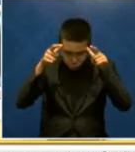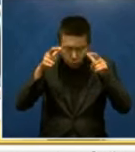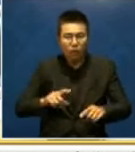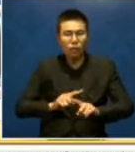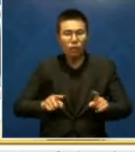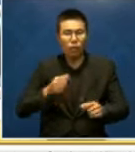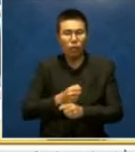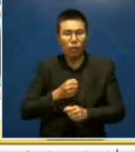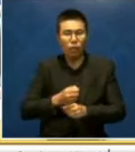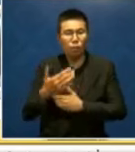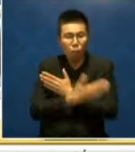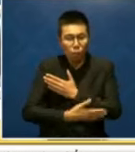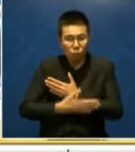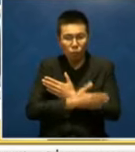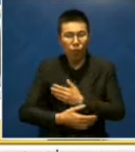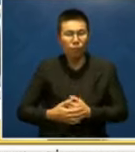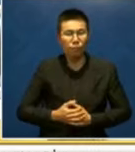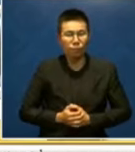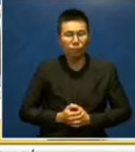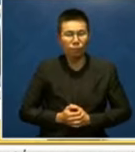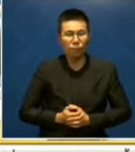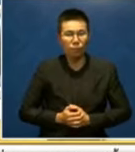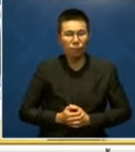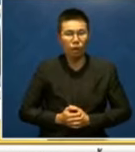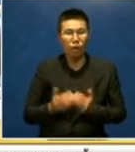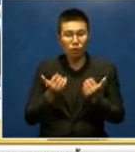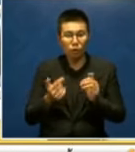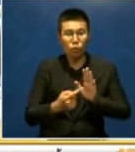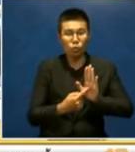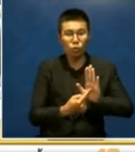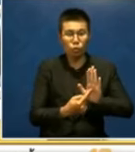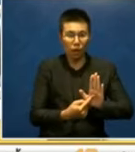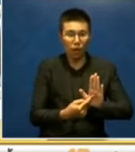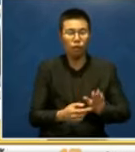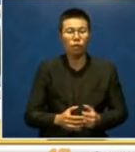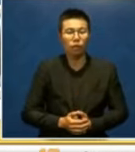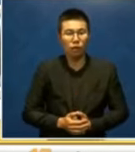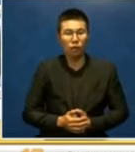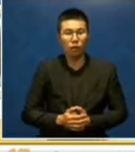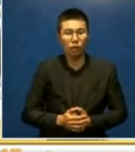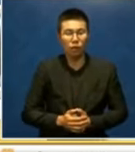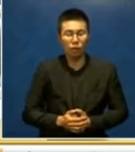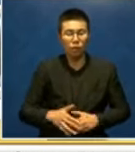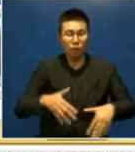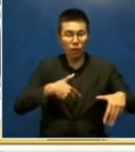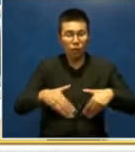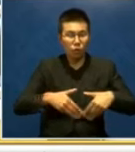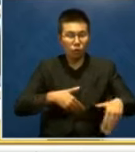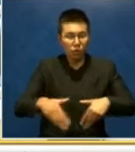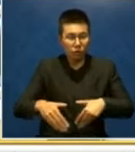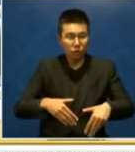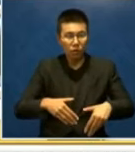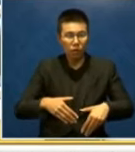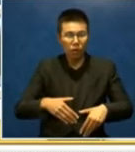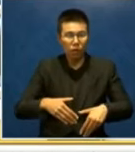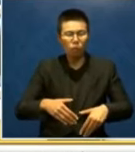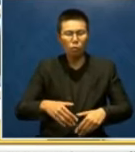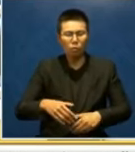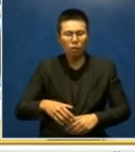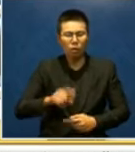นี่คือแค่ตัวอย่างเล็กๆน้อยๆที่พี่น้องประชาชนต้องเผชิญ